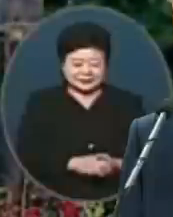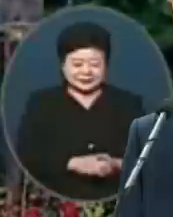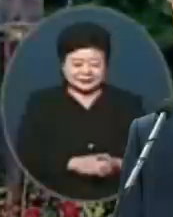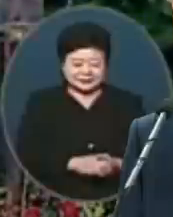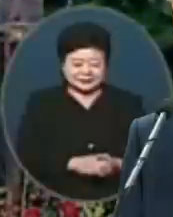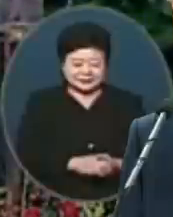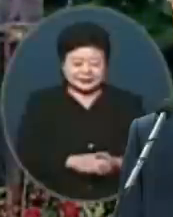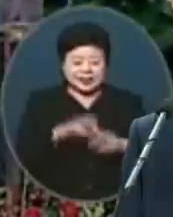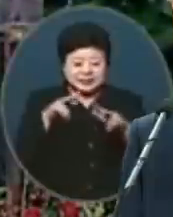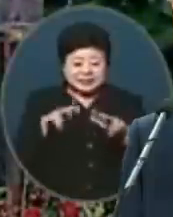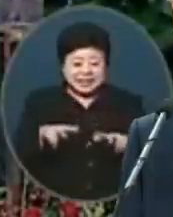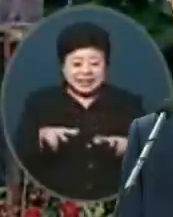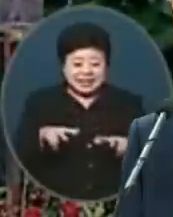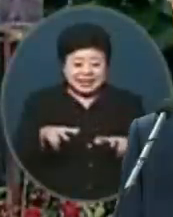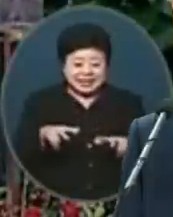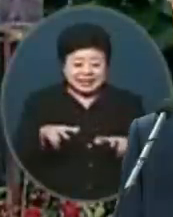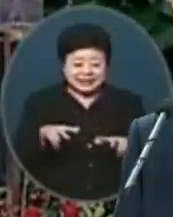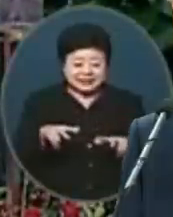이제